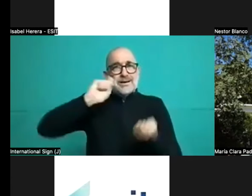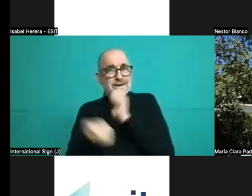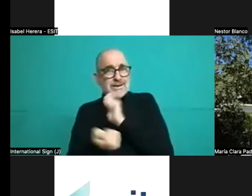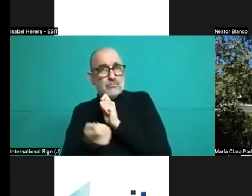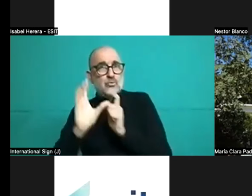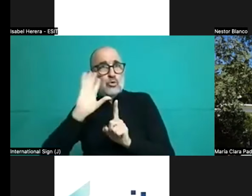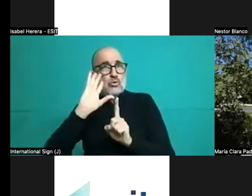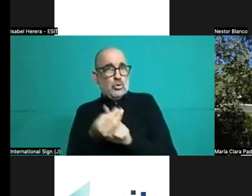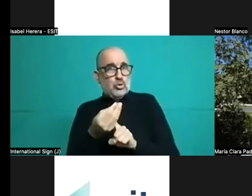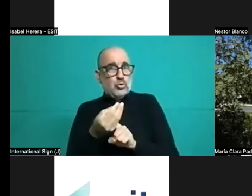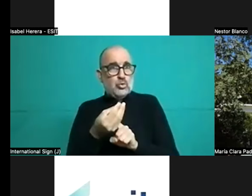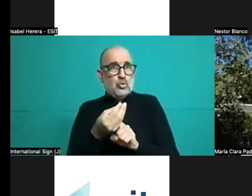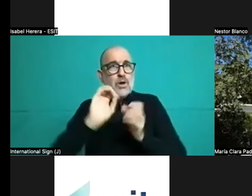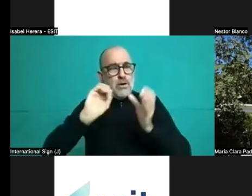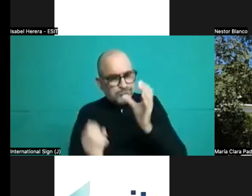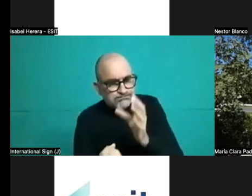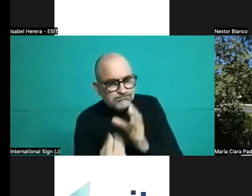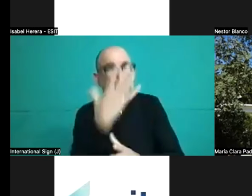produisent.